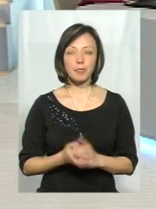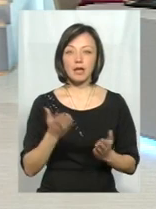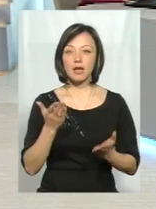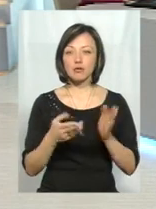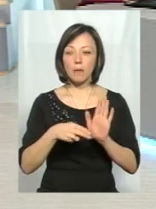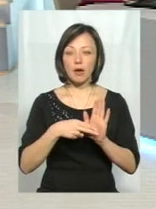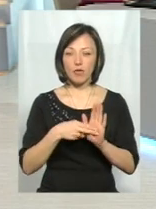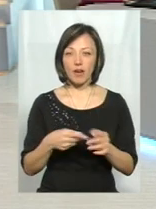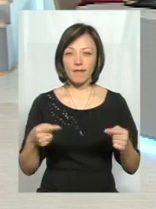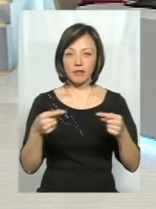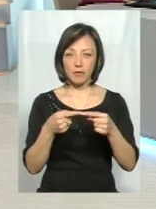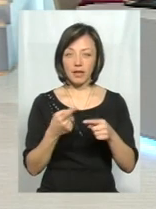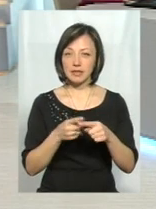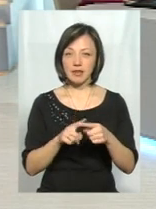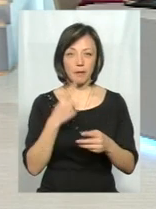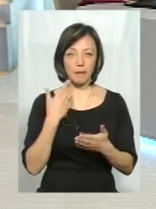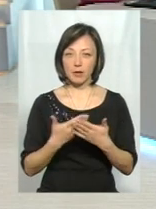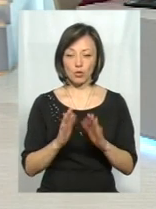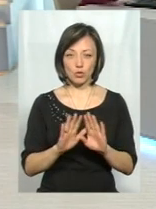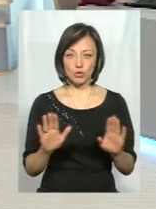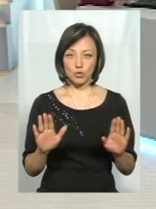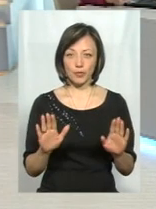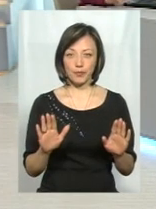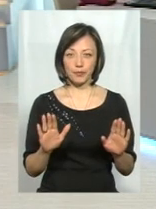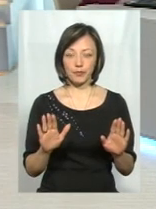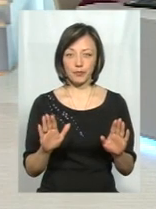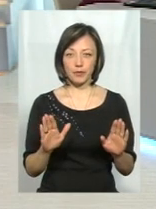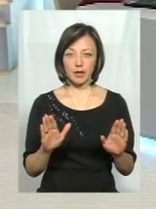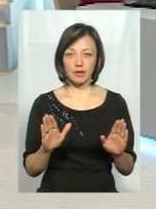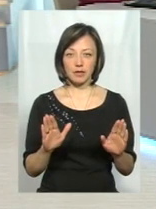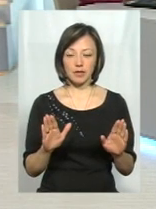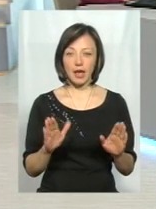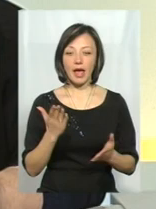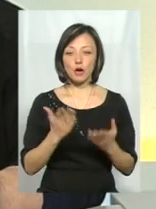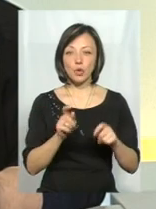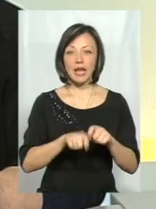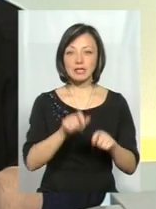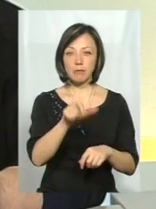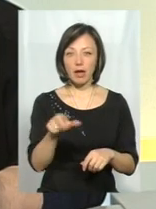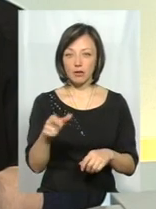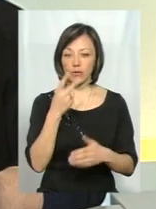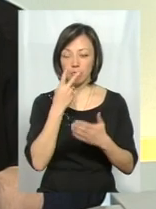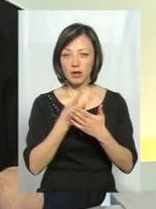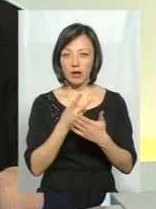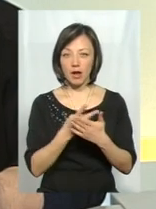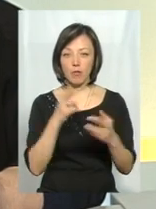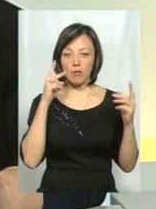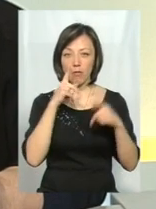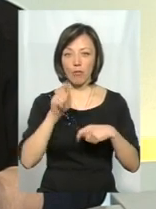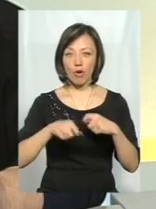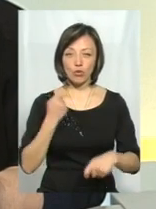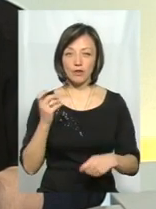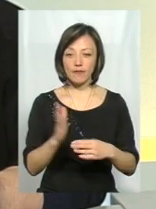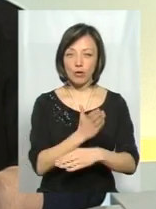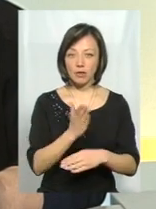маркування відповідає, то це не є підозрою. Ну, зрозуміло. Якщо інспектор виявляє відхилення при виробництві,